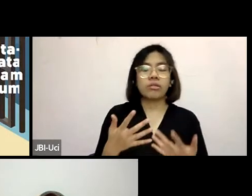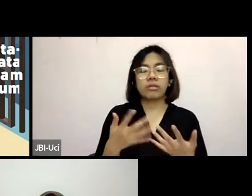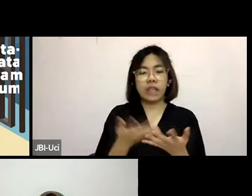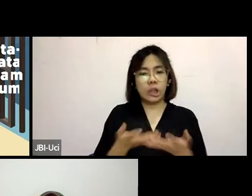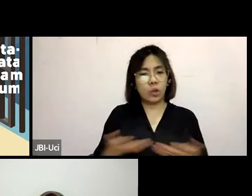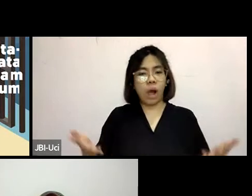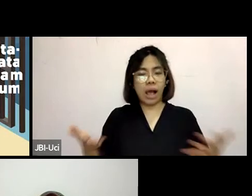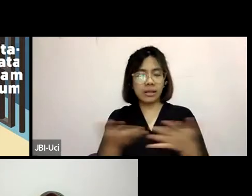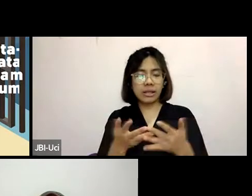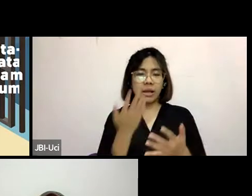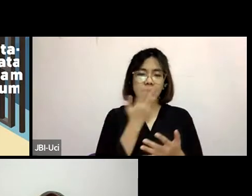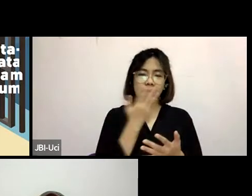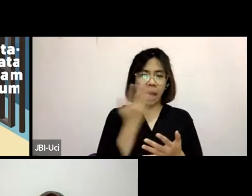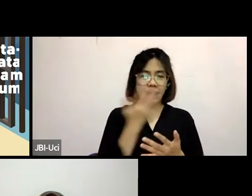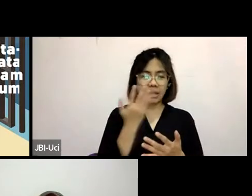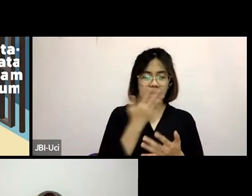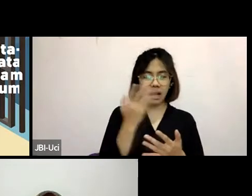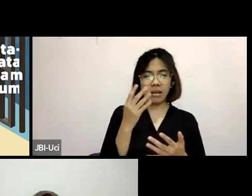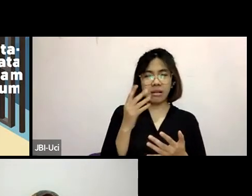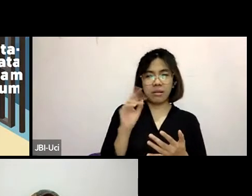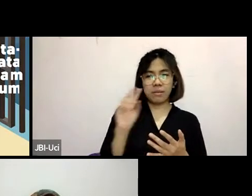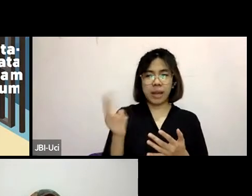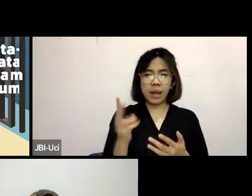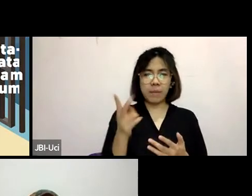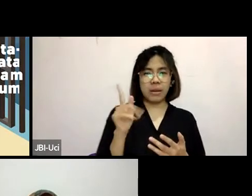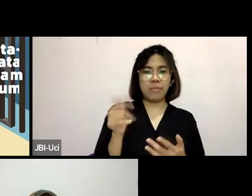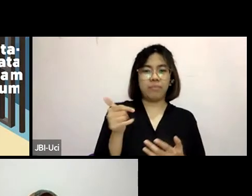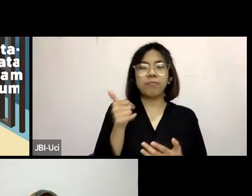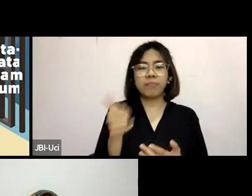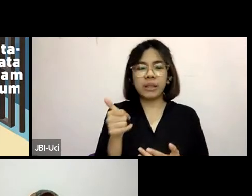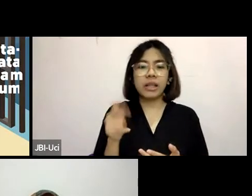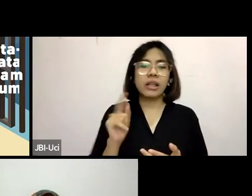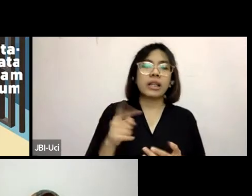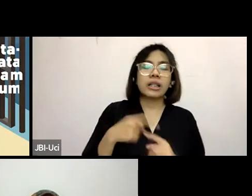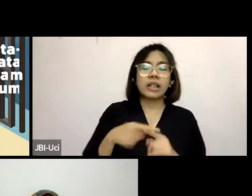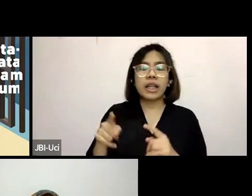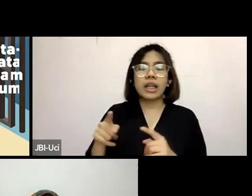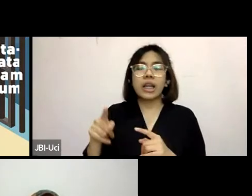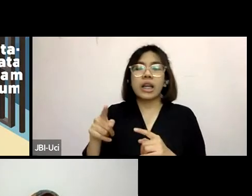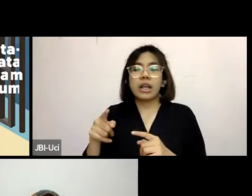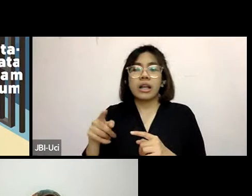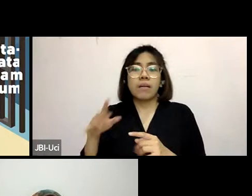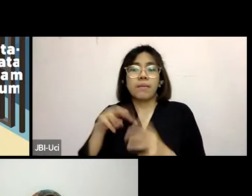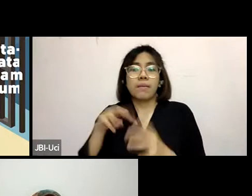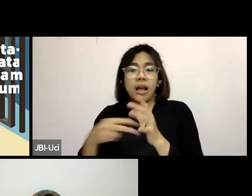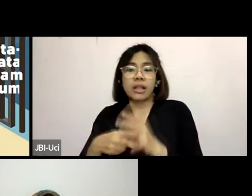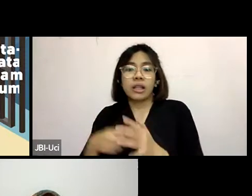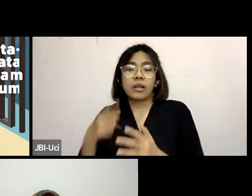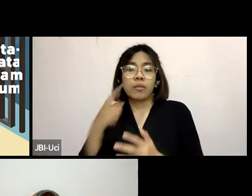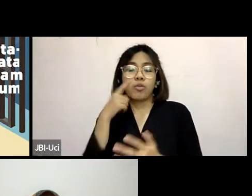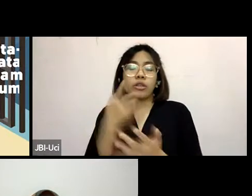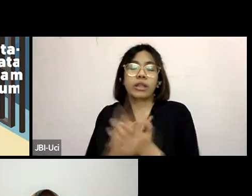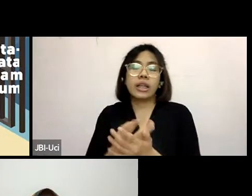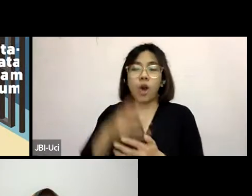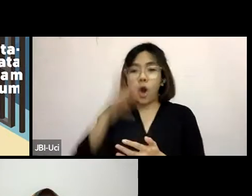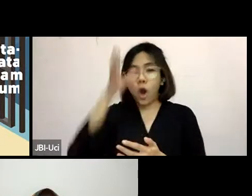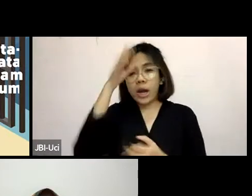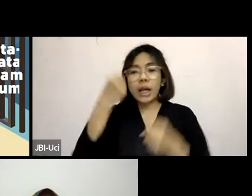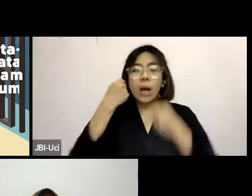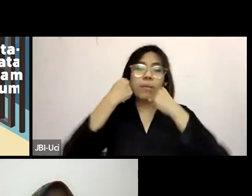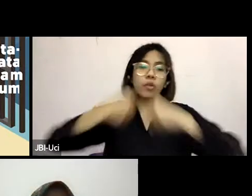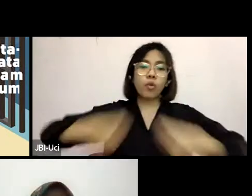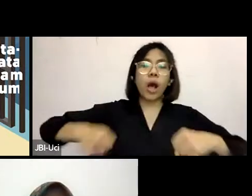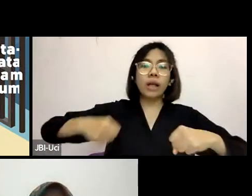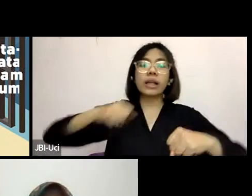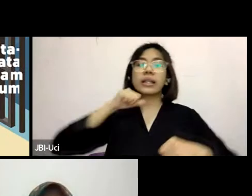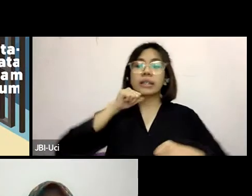akhirnya relasi kuasa yang menentukan siapa yang memegang kekuasaan dan Kalau begitu bagaimana caranya ya kita harus